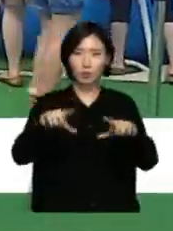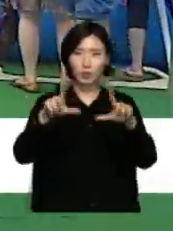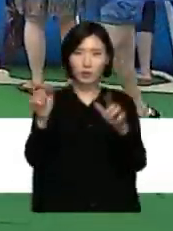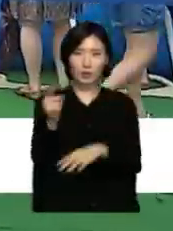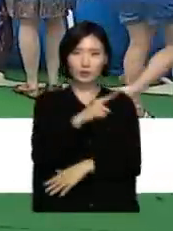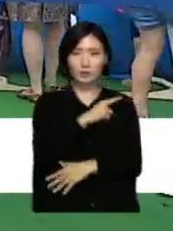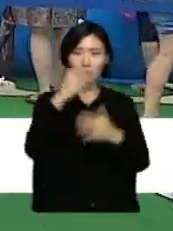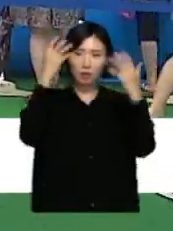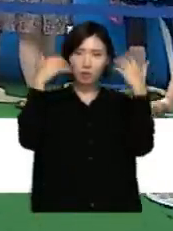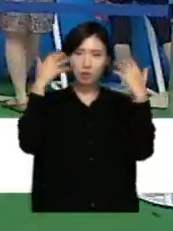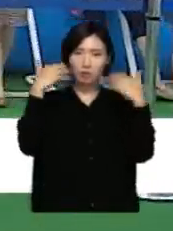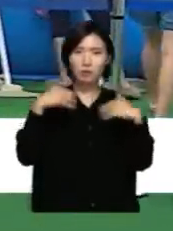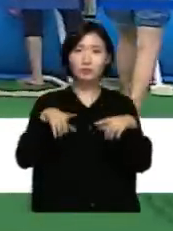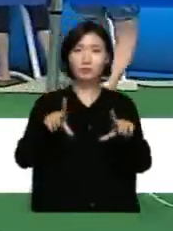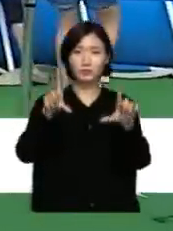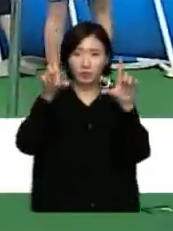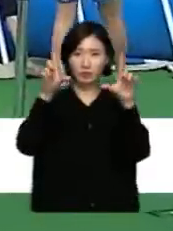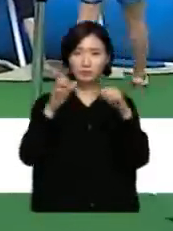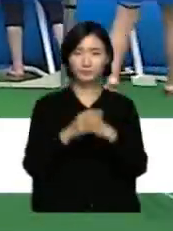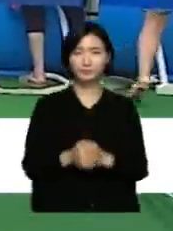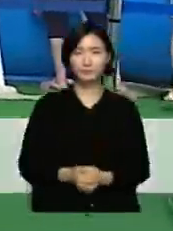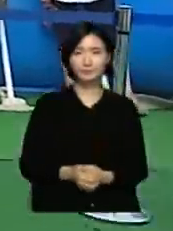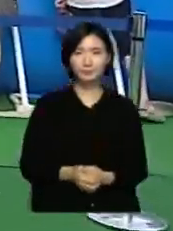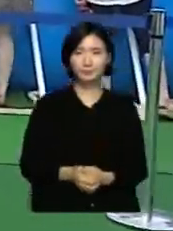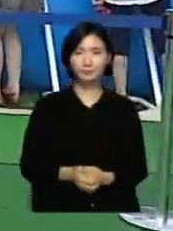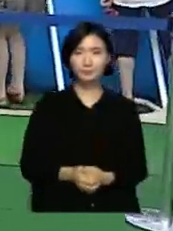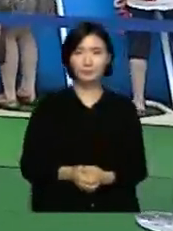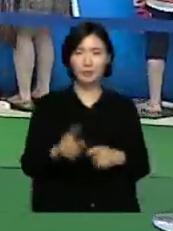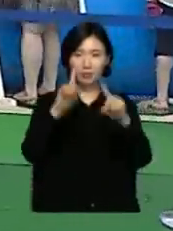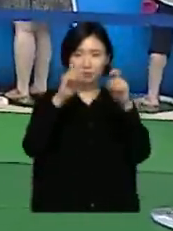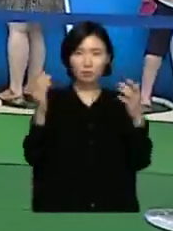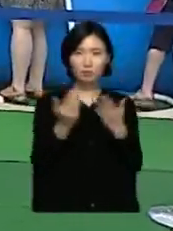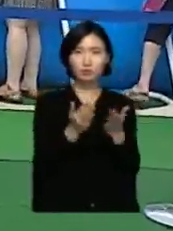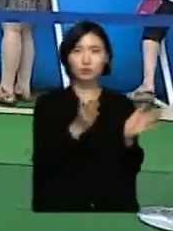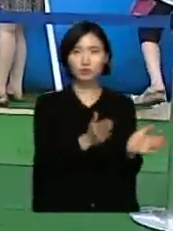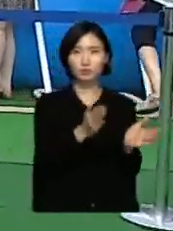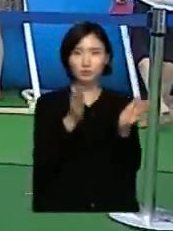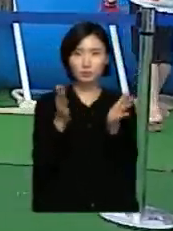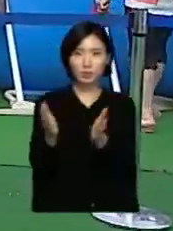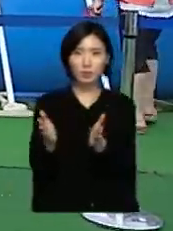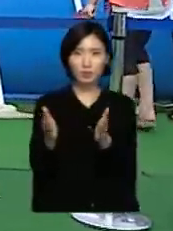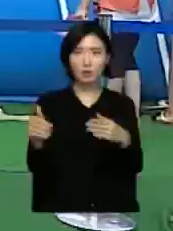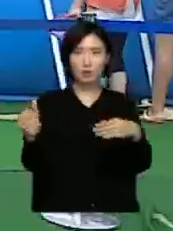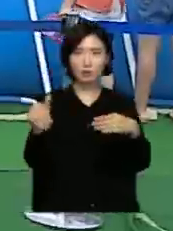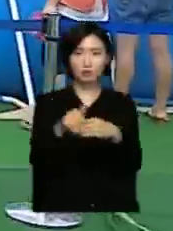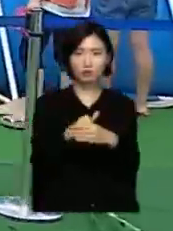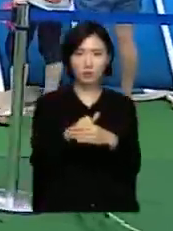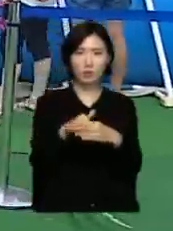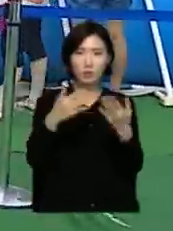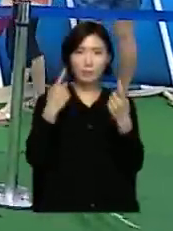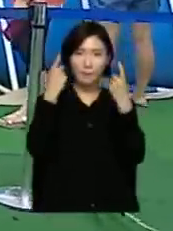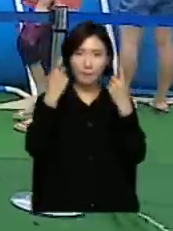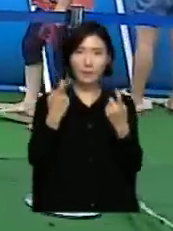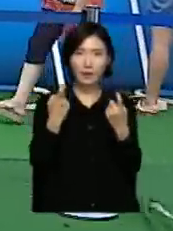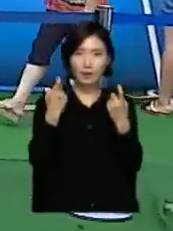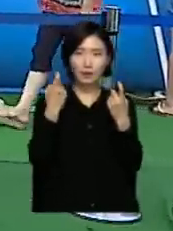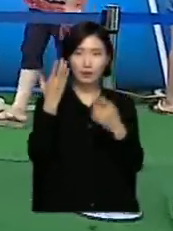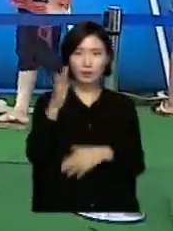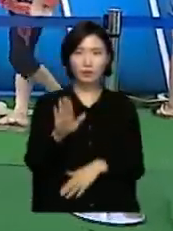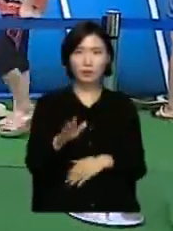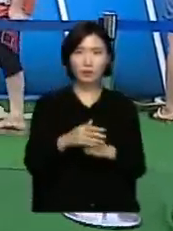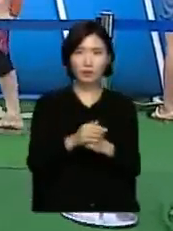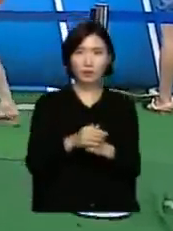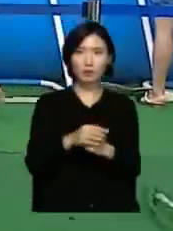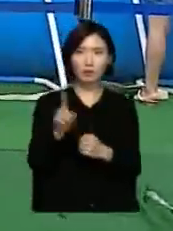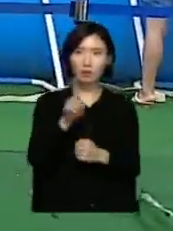가장 더운 날씨를 보이고 있다고 합니다. 성북구에서 마련된 성북문화바캉스 자리인데요. 자,